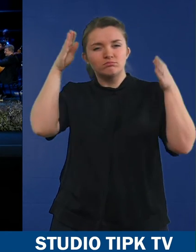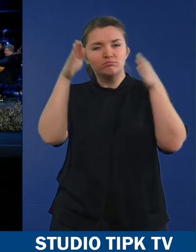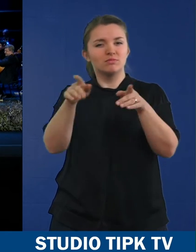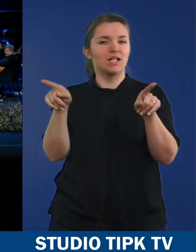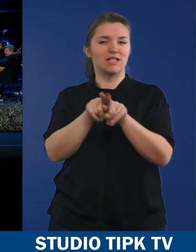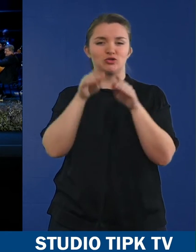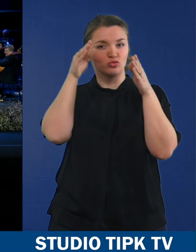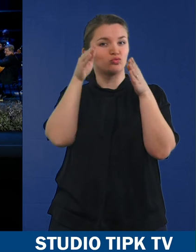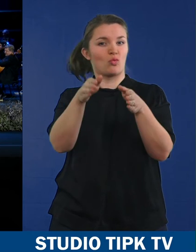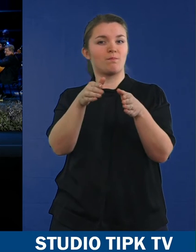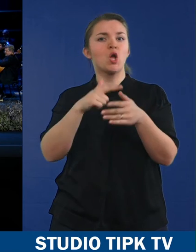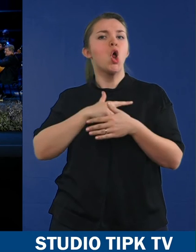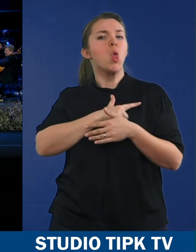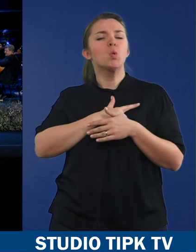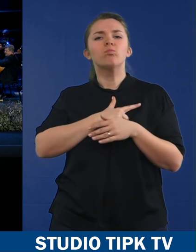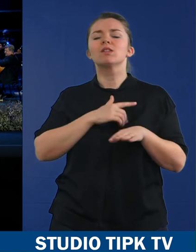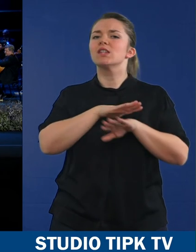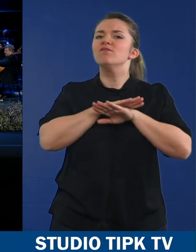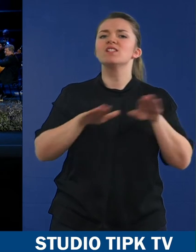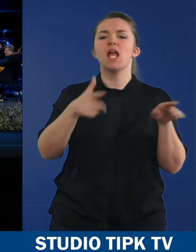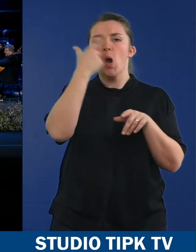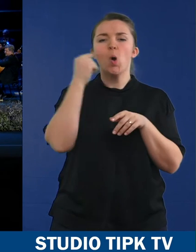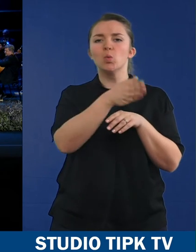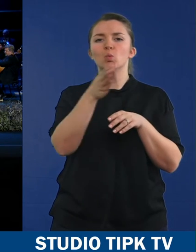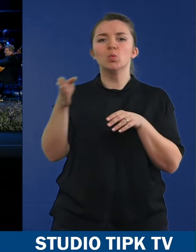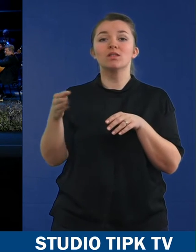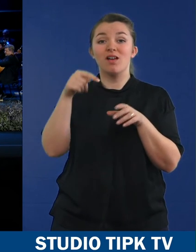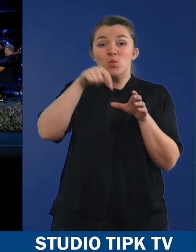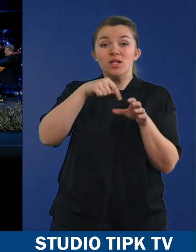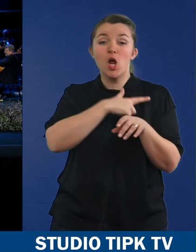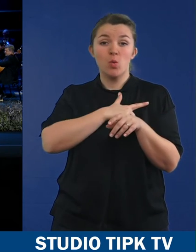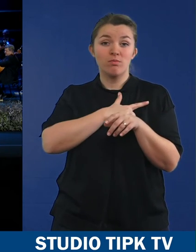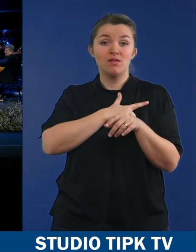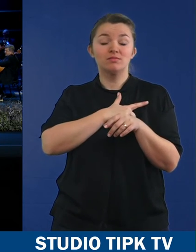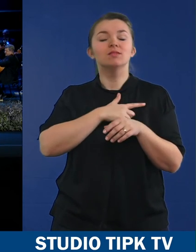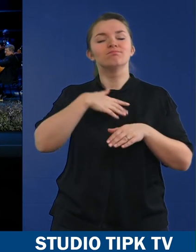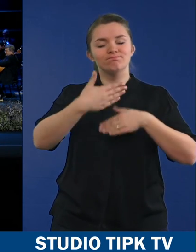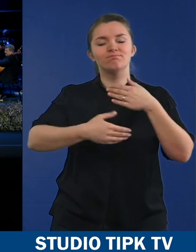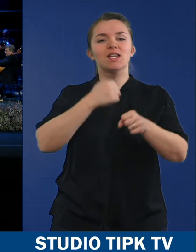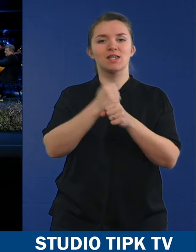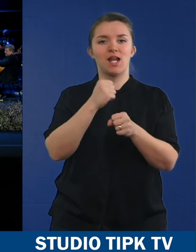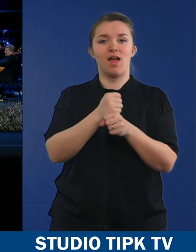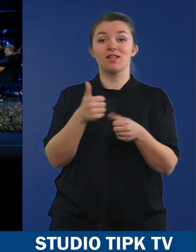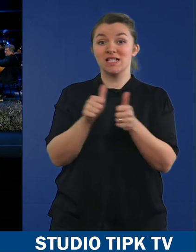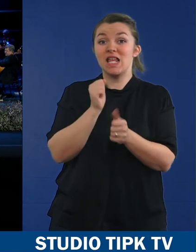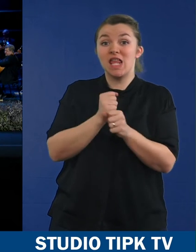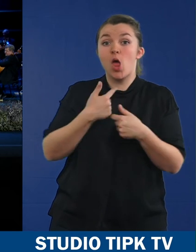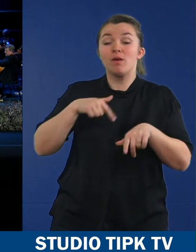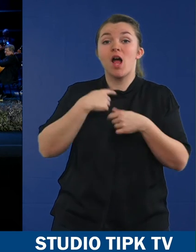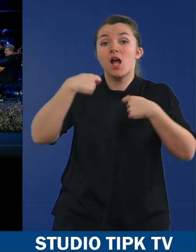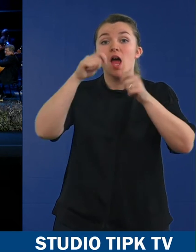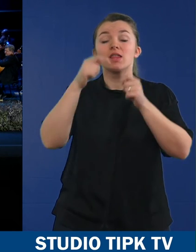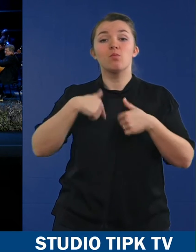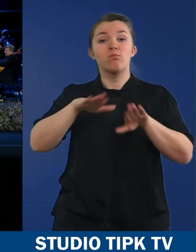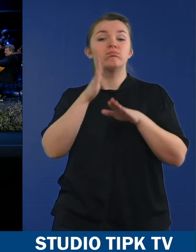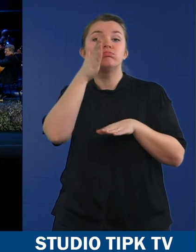stremljenju. Ljubiti vse ljudi in v tej ljubezni delati. Z delom gradimo svojo bodočnost.